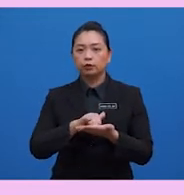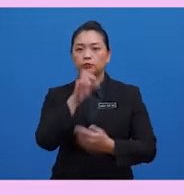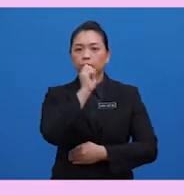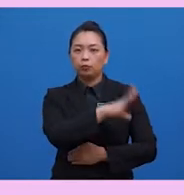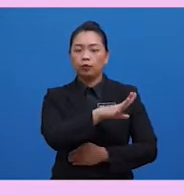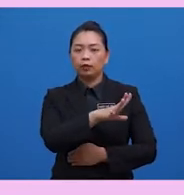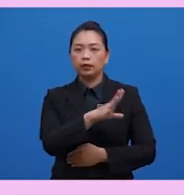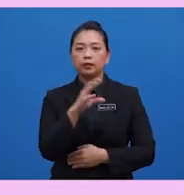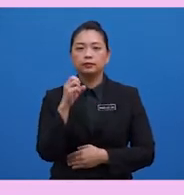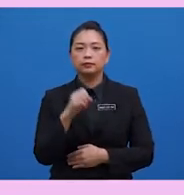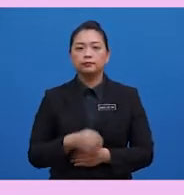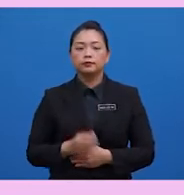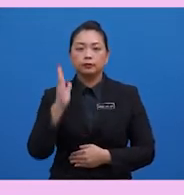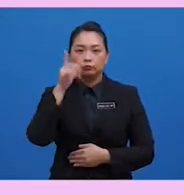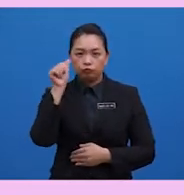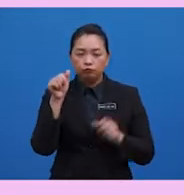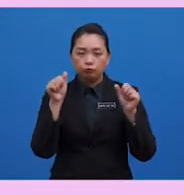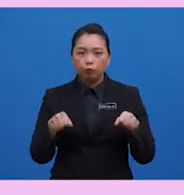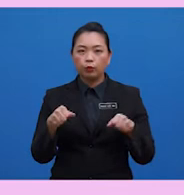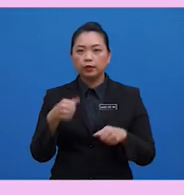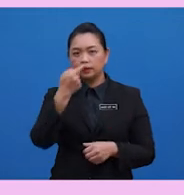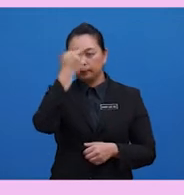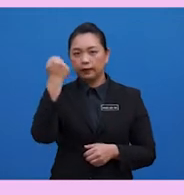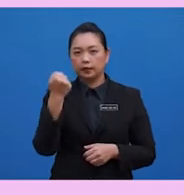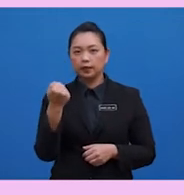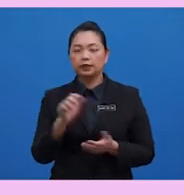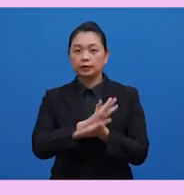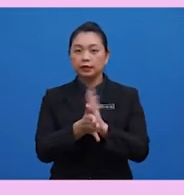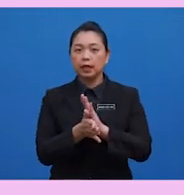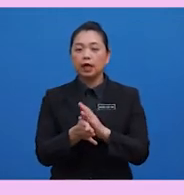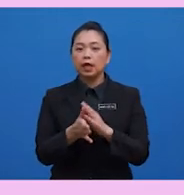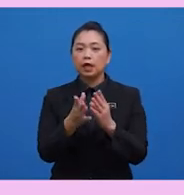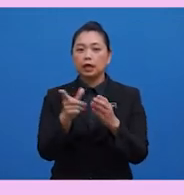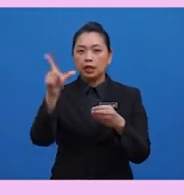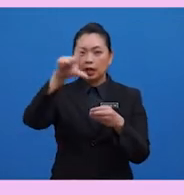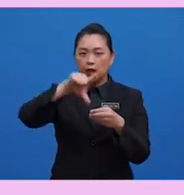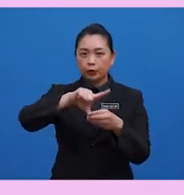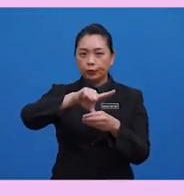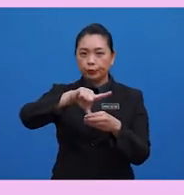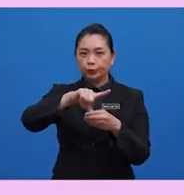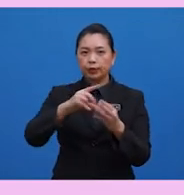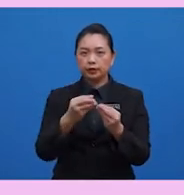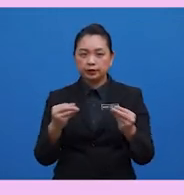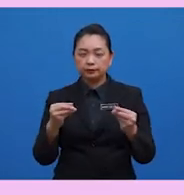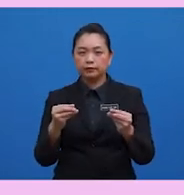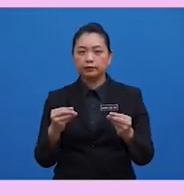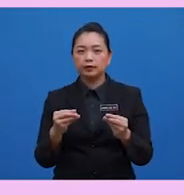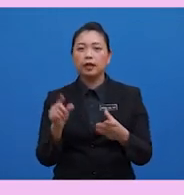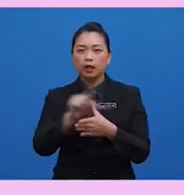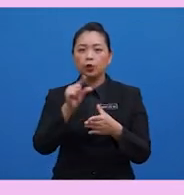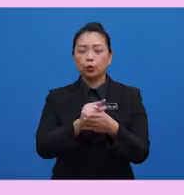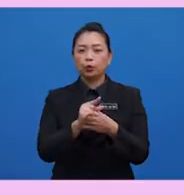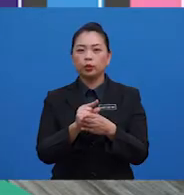pembuangan sampah sarap juga boleh menyebabkan kejadian larut resap yang boleh menjejaskan ekosistem